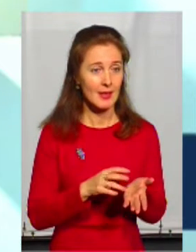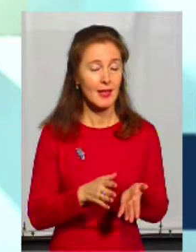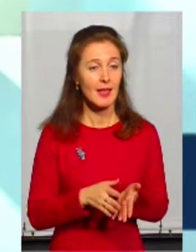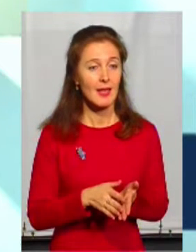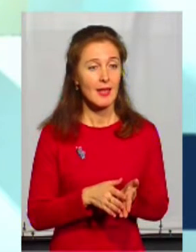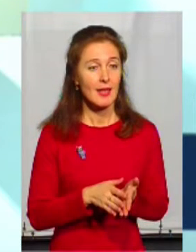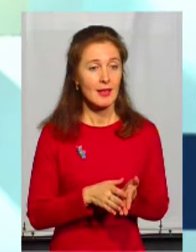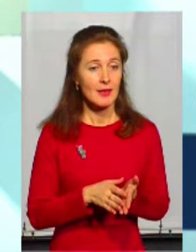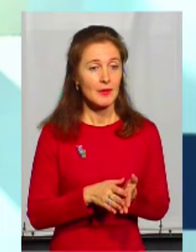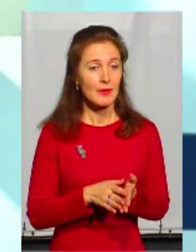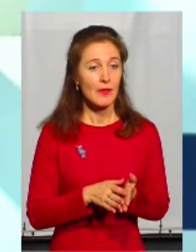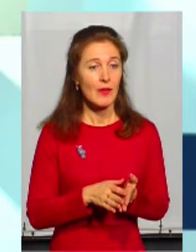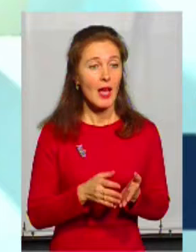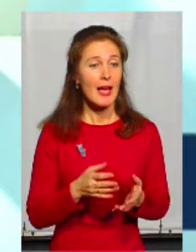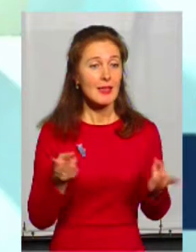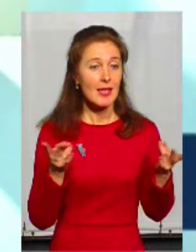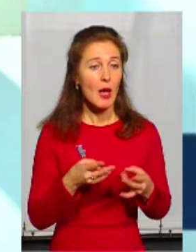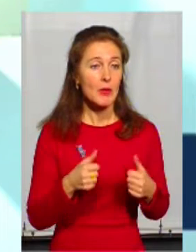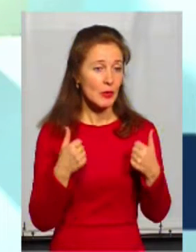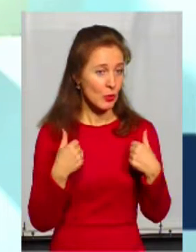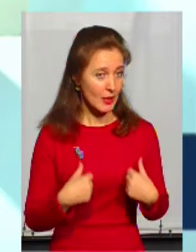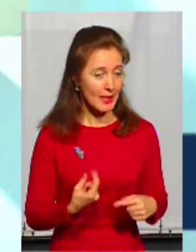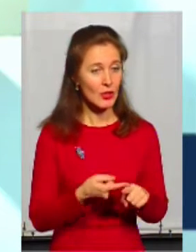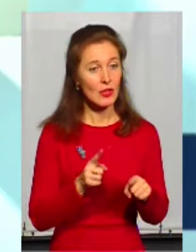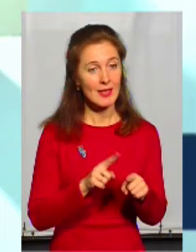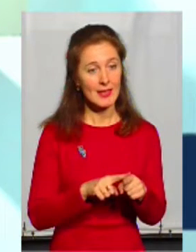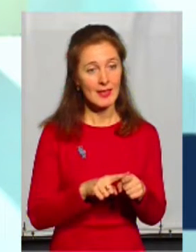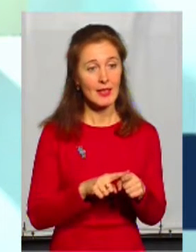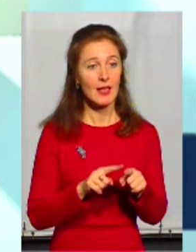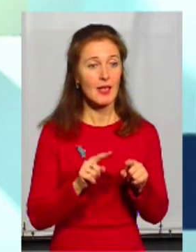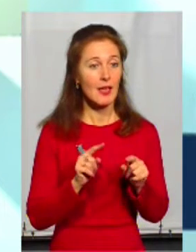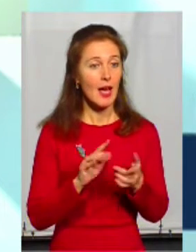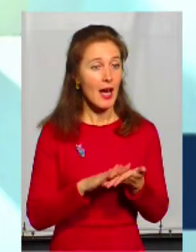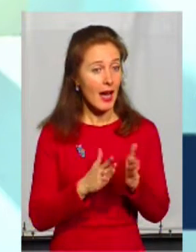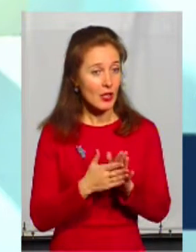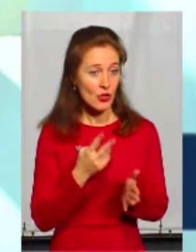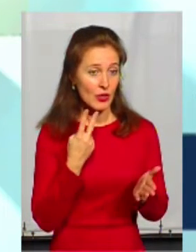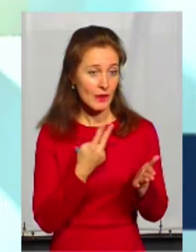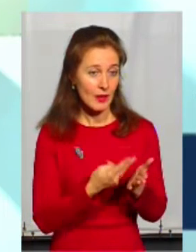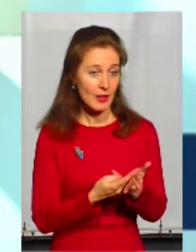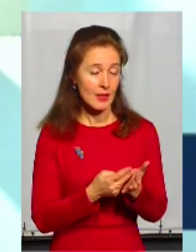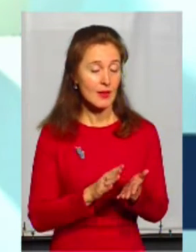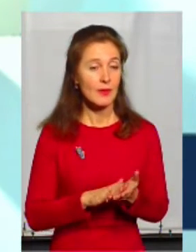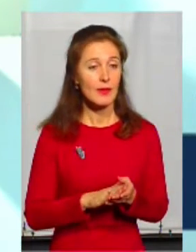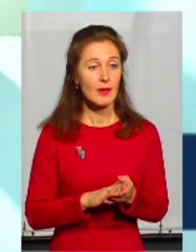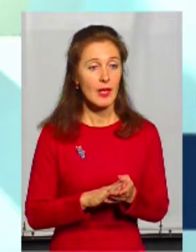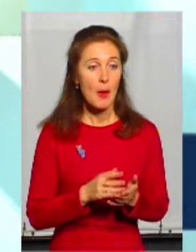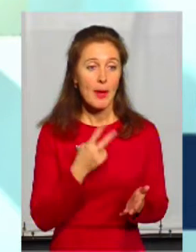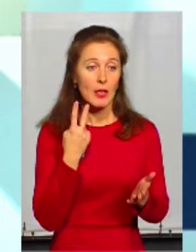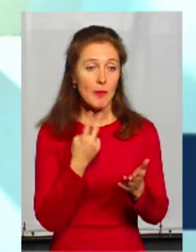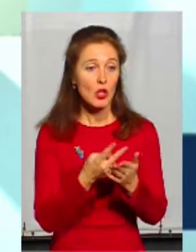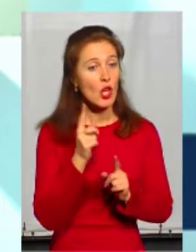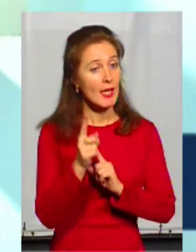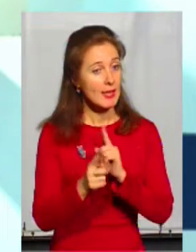ось, власне, те, що відбулося. Варто спокійно на ці речі дивитися, тому що мова справді явище динамічне, воно